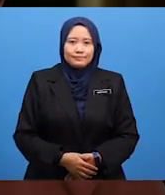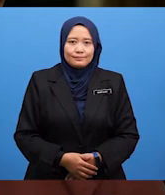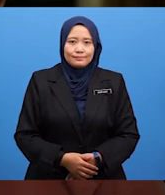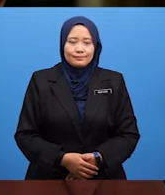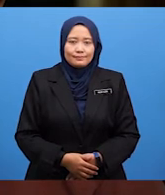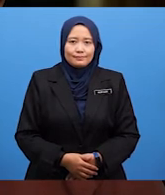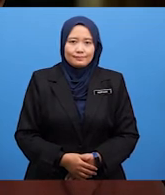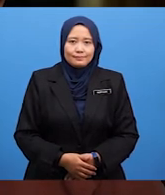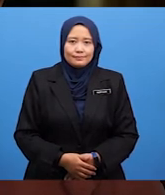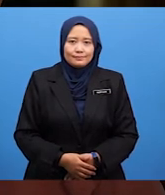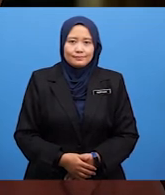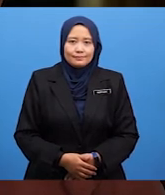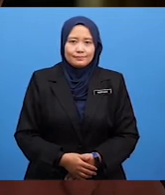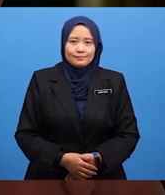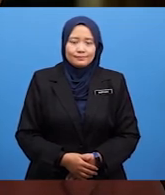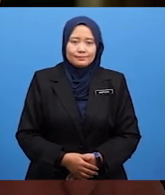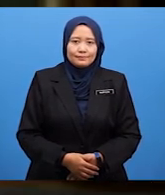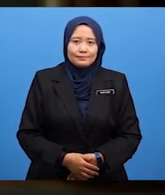dan juga Noor.